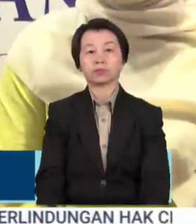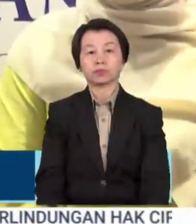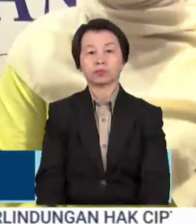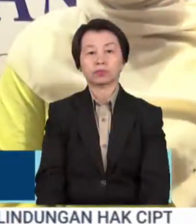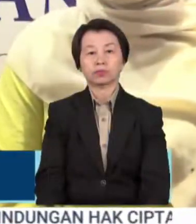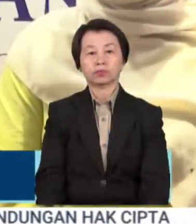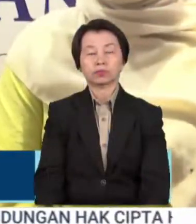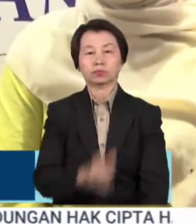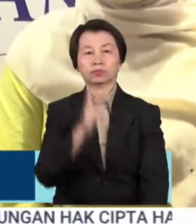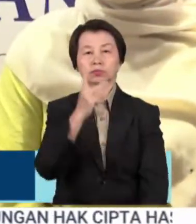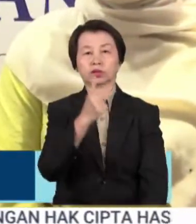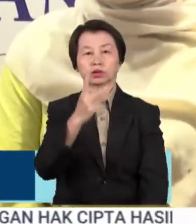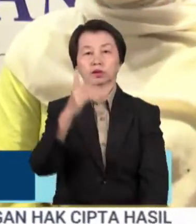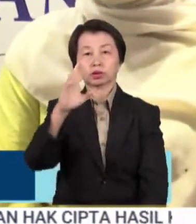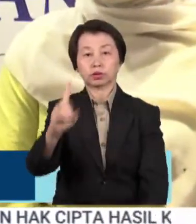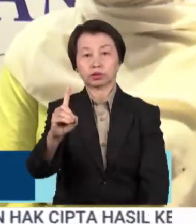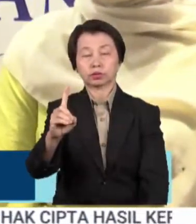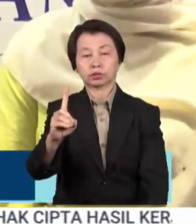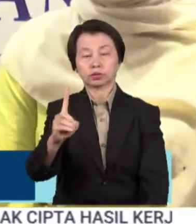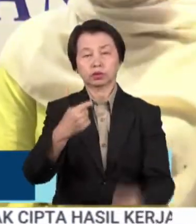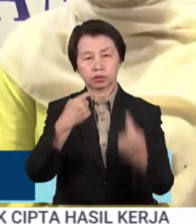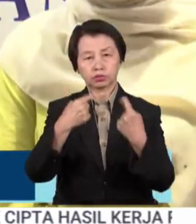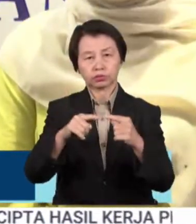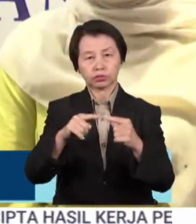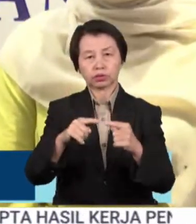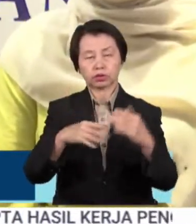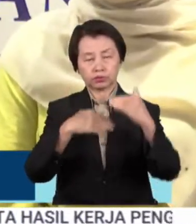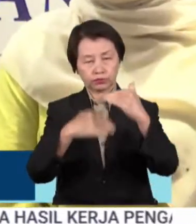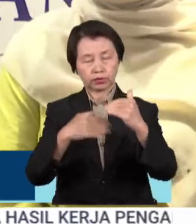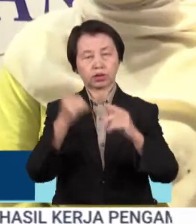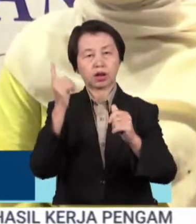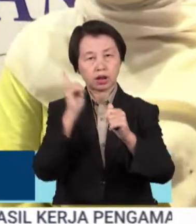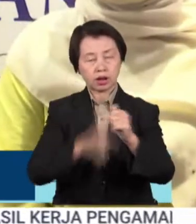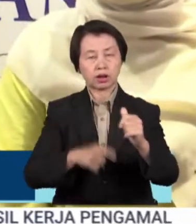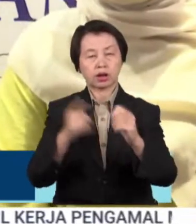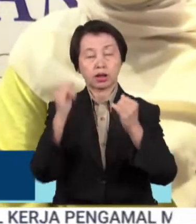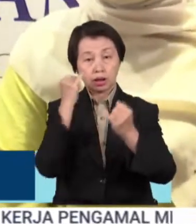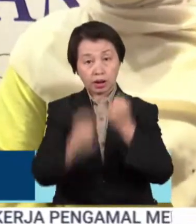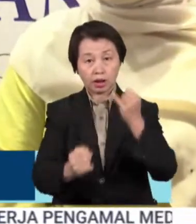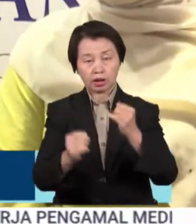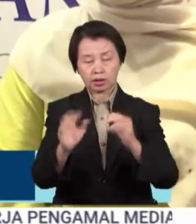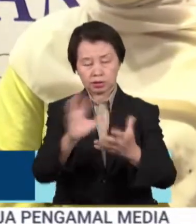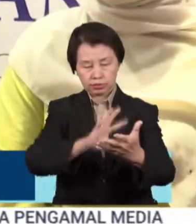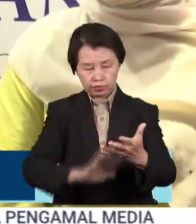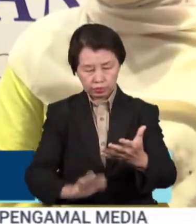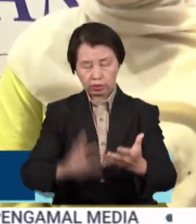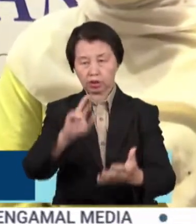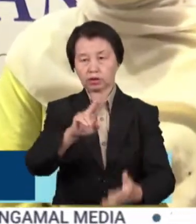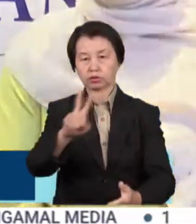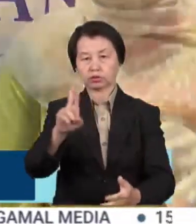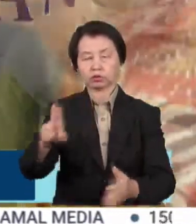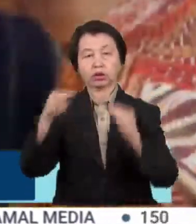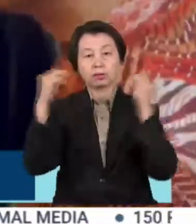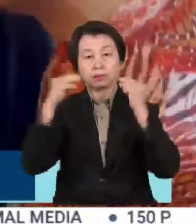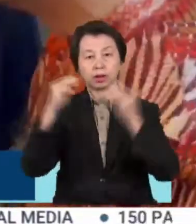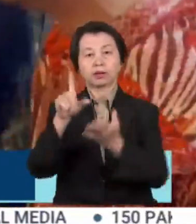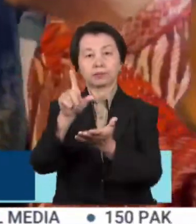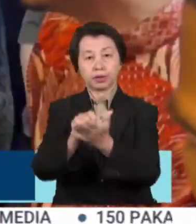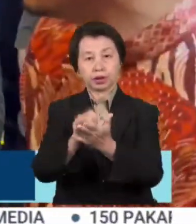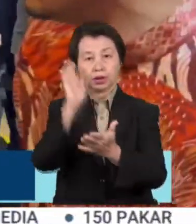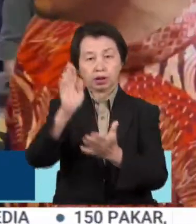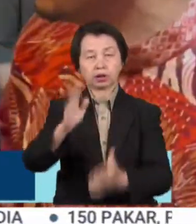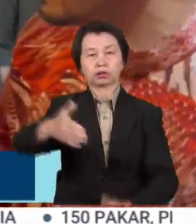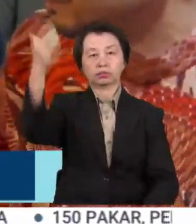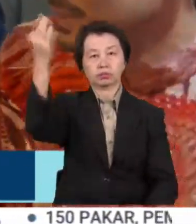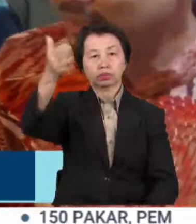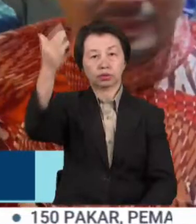Sementara itu, Kementerian Komunikasi dan Digital sedang dalam fasa akhir menyiapkan draft RUU Penubuhan Majlis Media. Ia dijangka